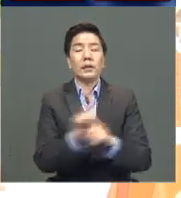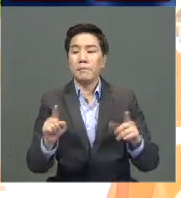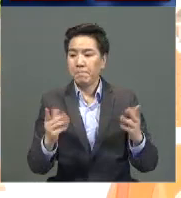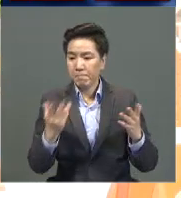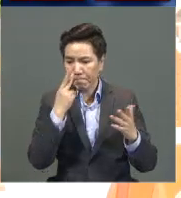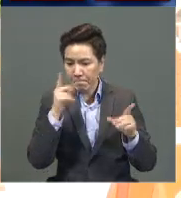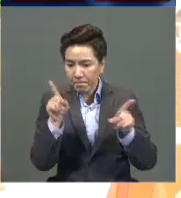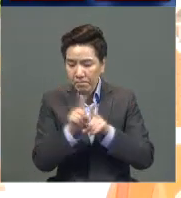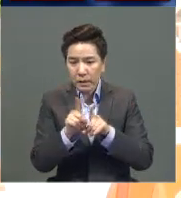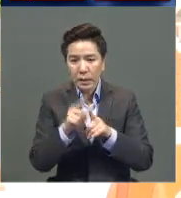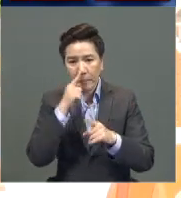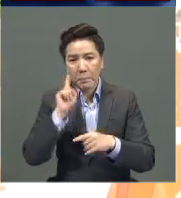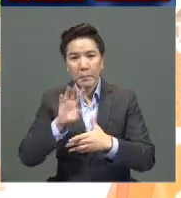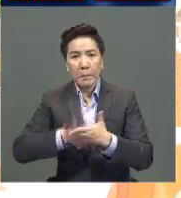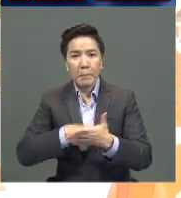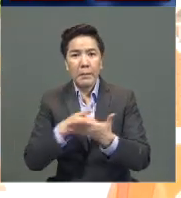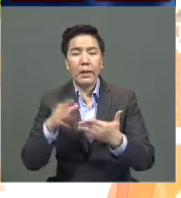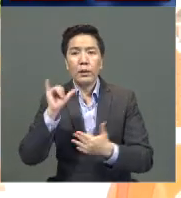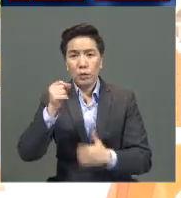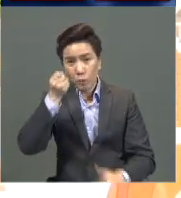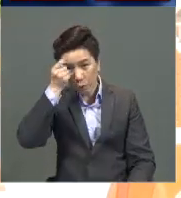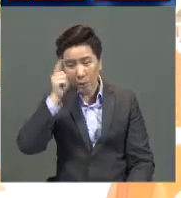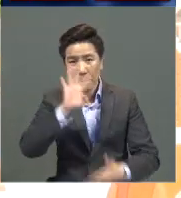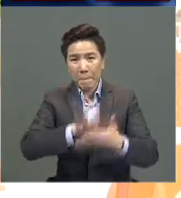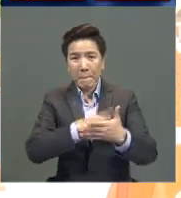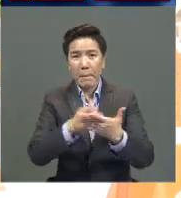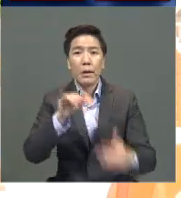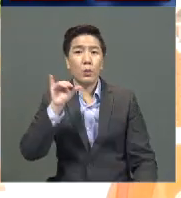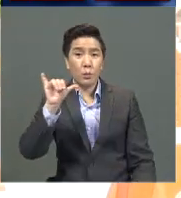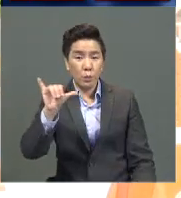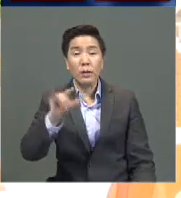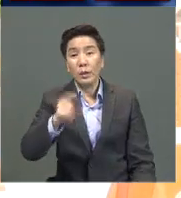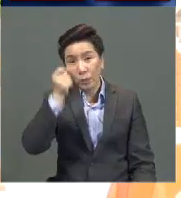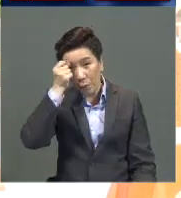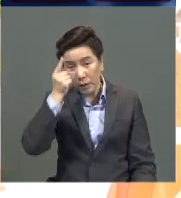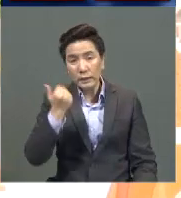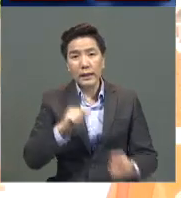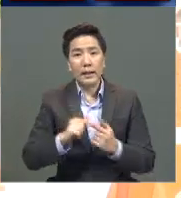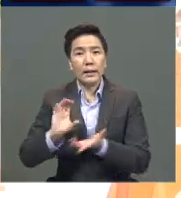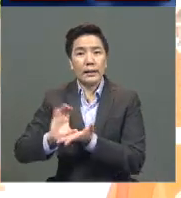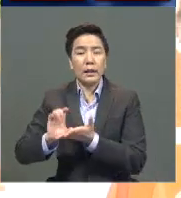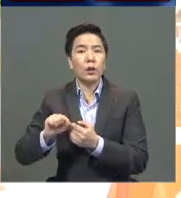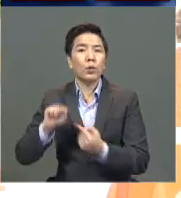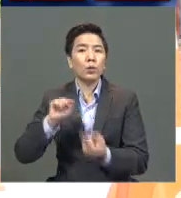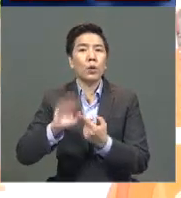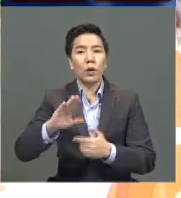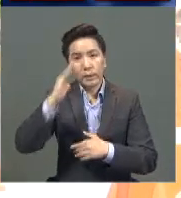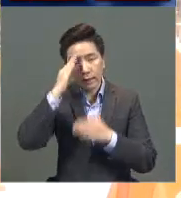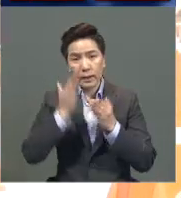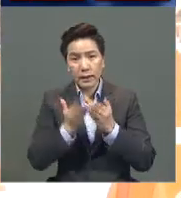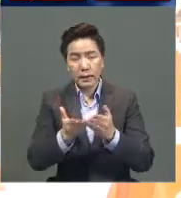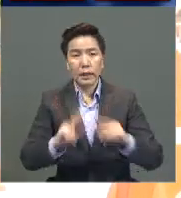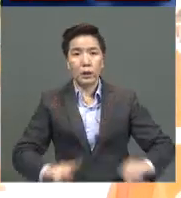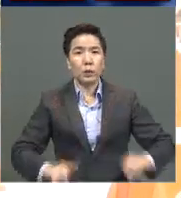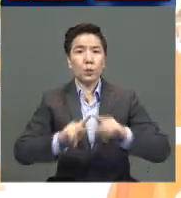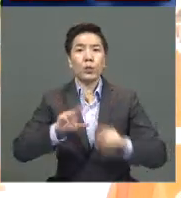ไรล่ะอาวุธยุทธศาสตร์นะเรียกเข้าใจใช่ไหมยุทธศาสตร์เป็นยังไงนั่นข้อสำคัญคือข้อหมายเป็นข้อหมายของกองทัพเรือเขาและเป็นข้อหมายในกระทรว